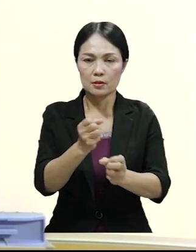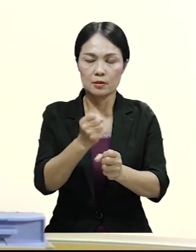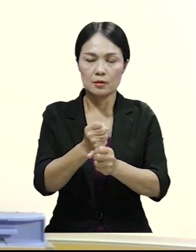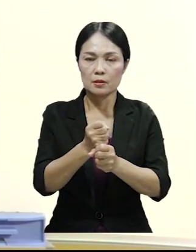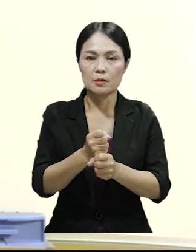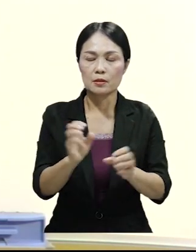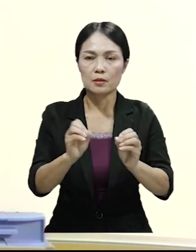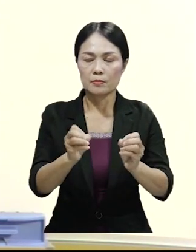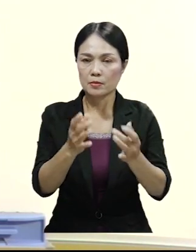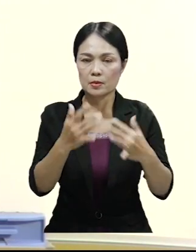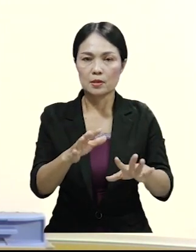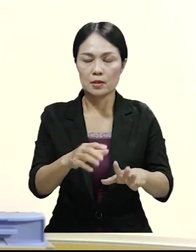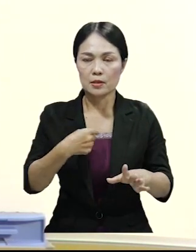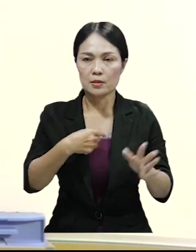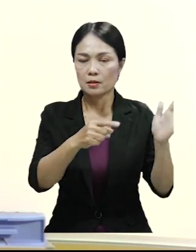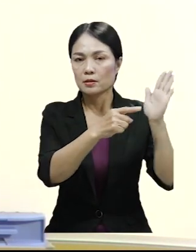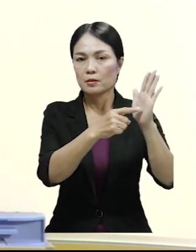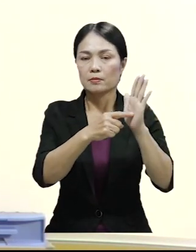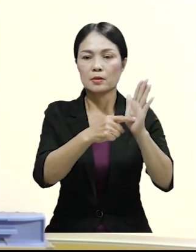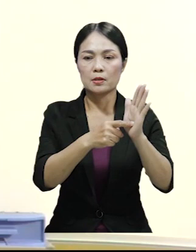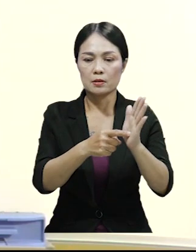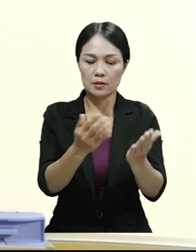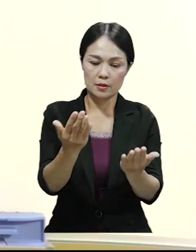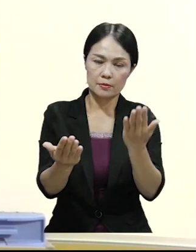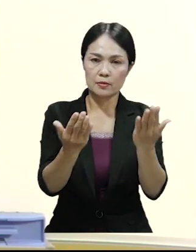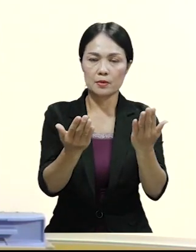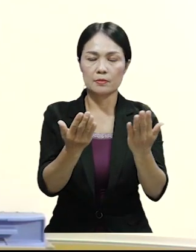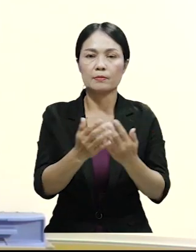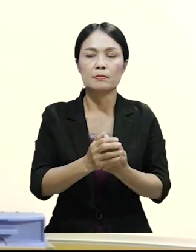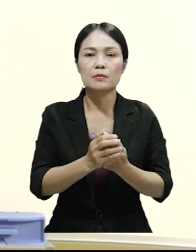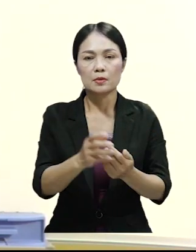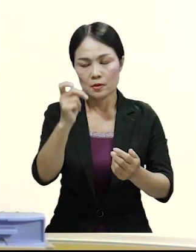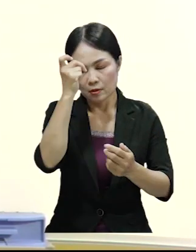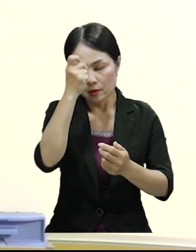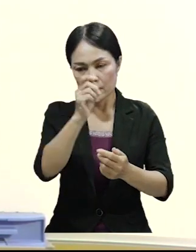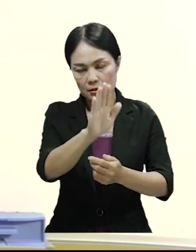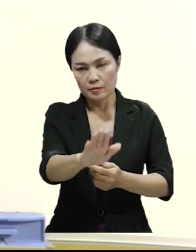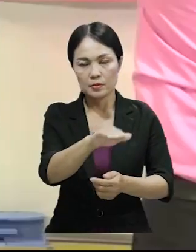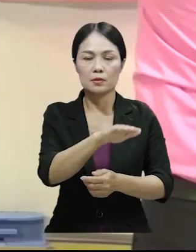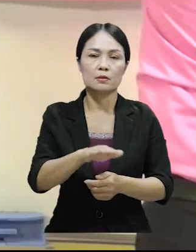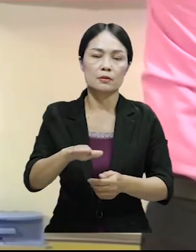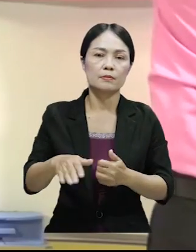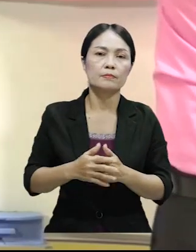ហើយឬមិនទាន់ហើយតែលោកគ្រូសុំបង្ហាញណាដើម្បីផ្ទៀងគ្នាជាមួយនឹងការគិតរបស់កូនណាកូន